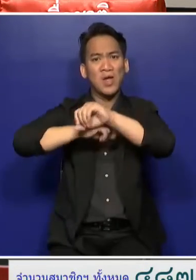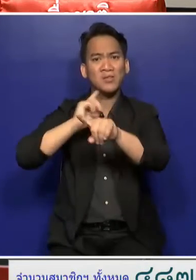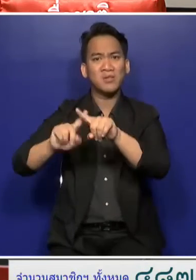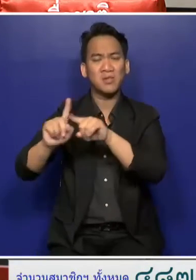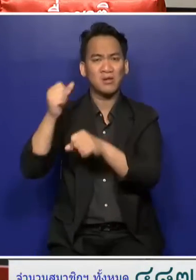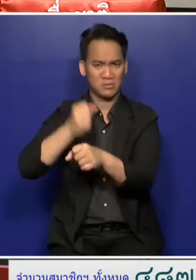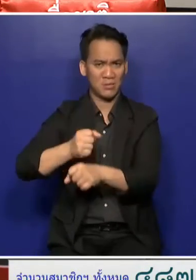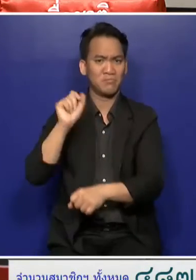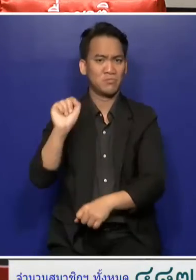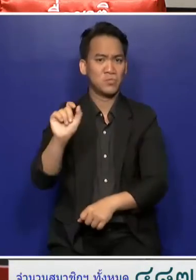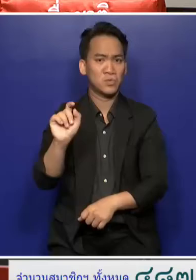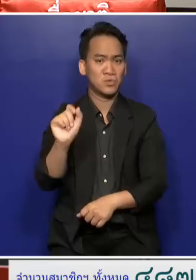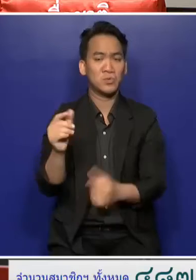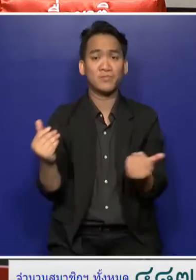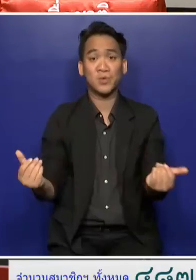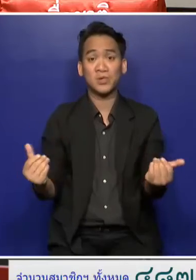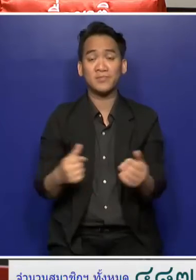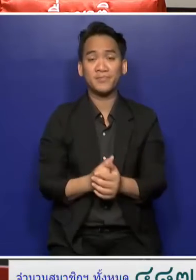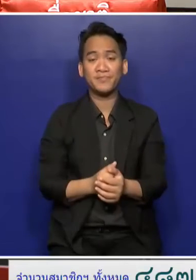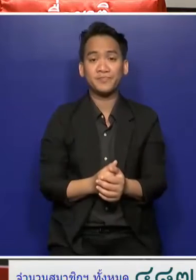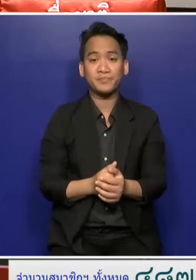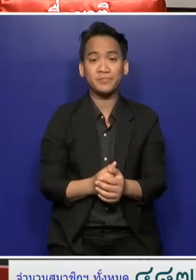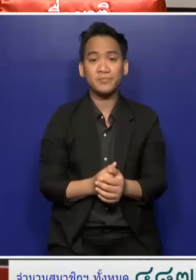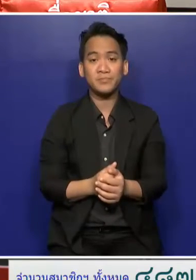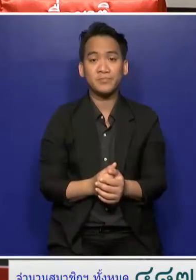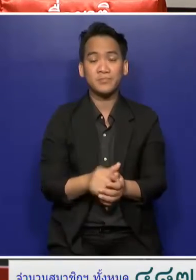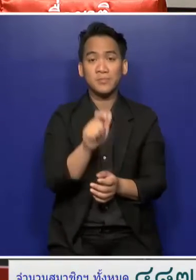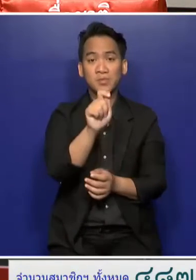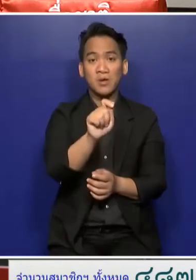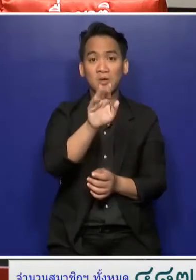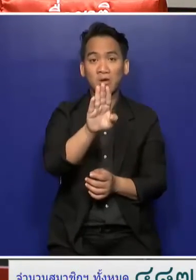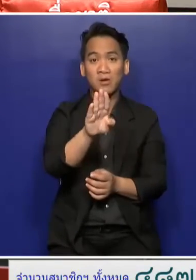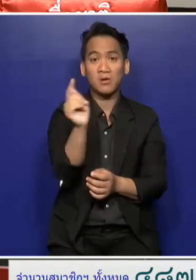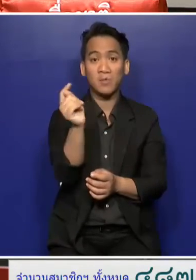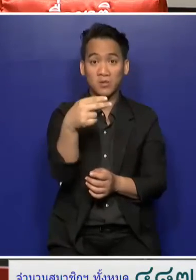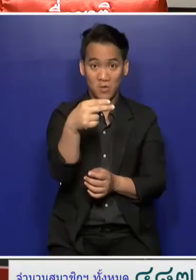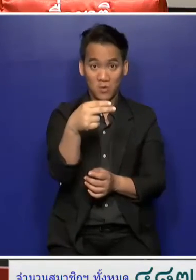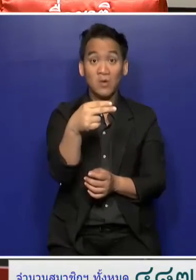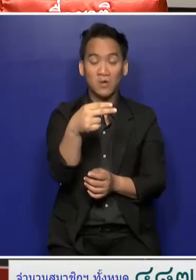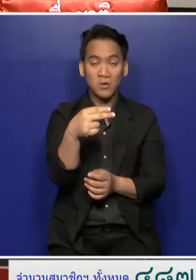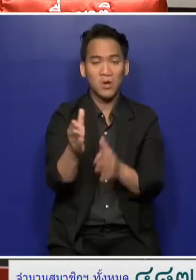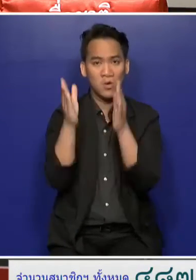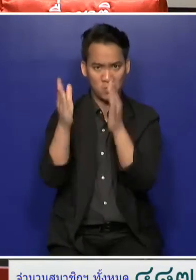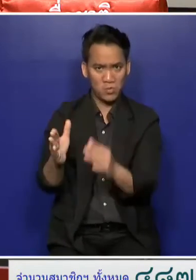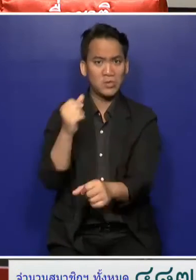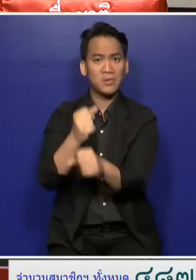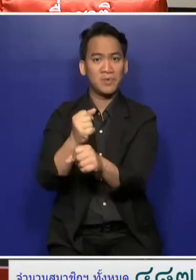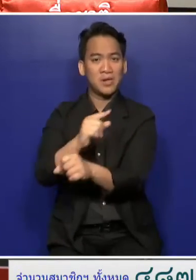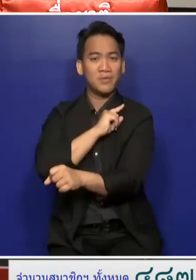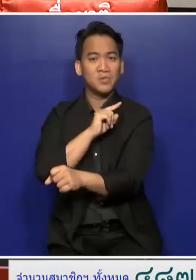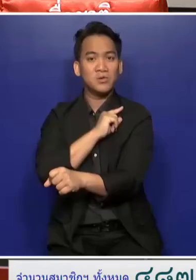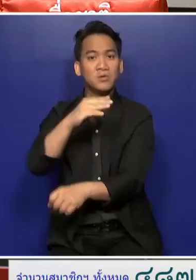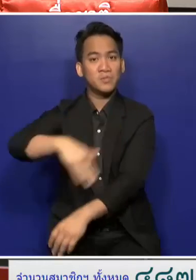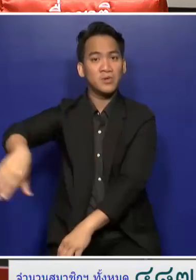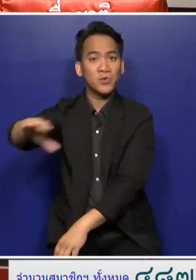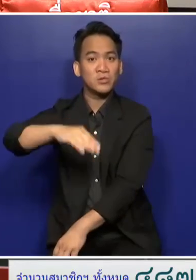ขอให้ทางปกครองส่วนท้องถิ่นและหน่วยงานที่เกี่ยวข้องก